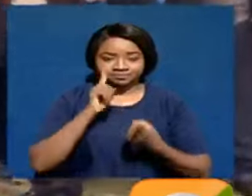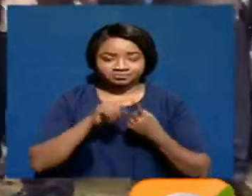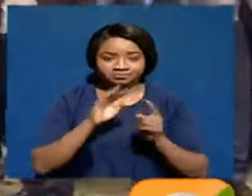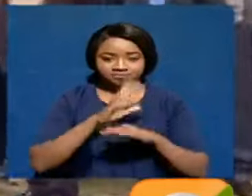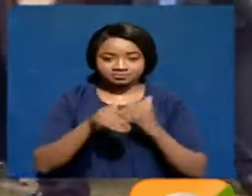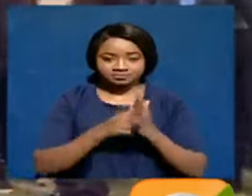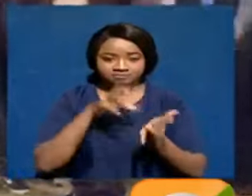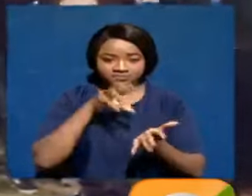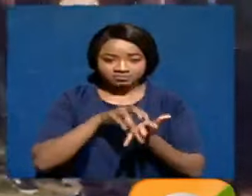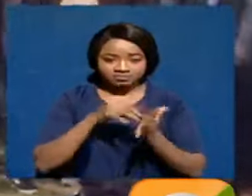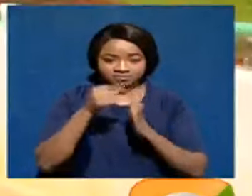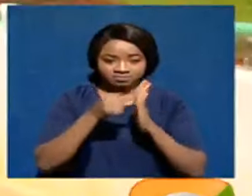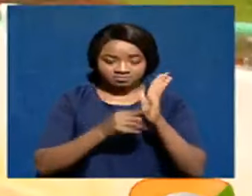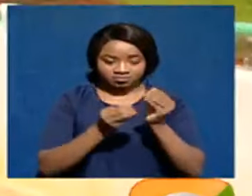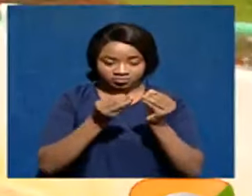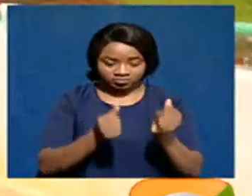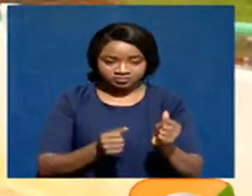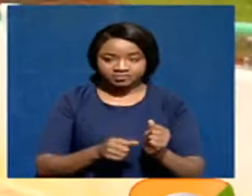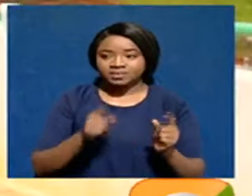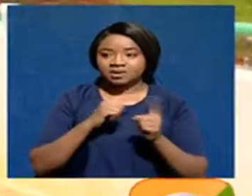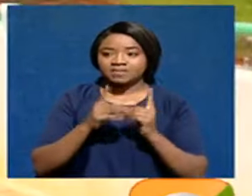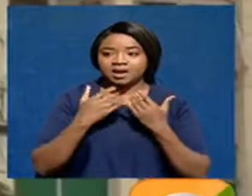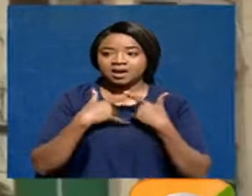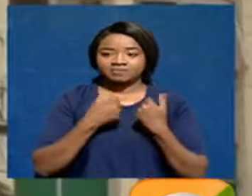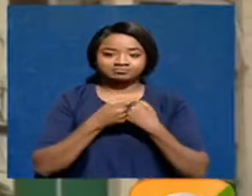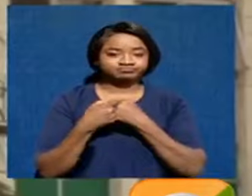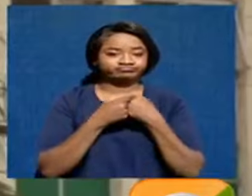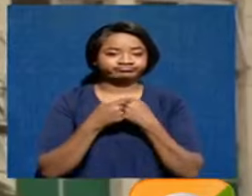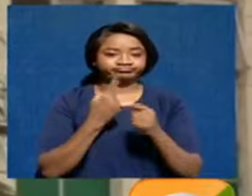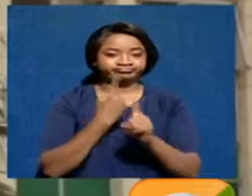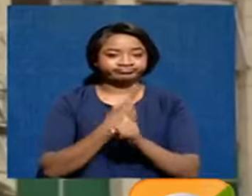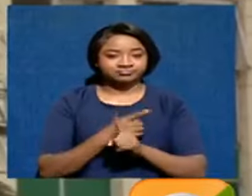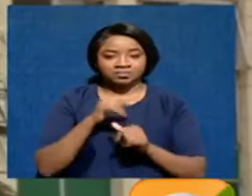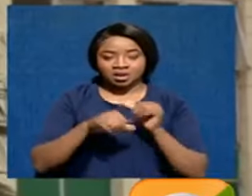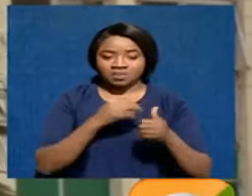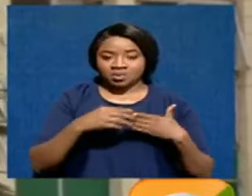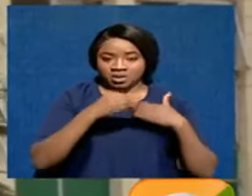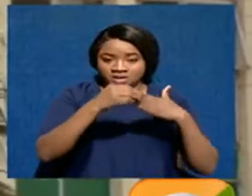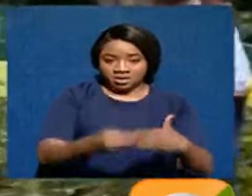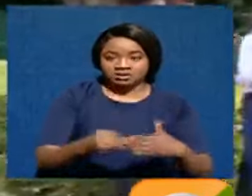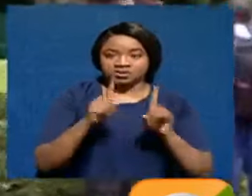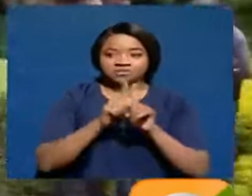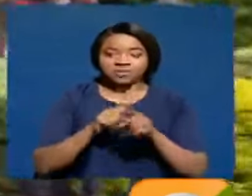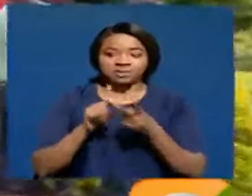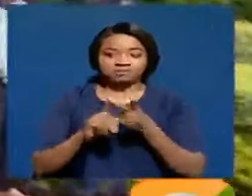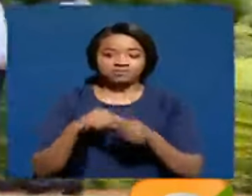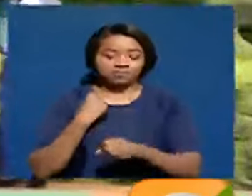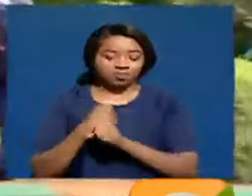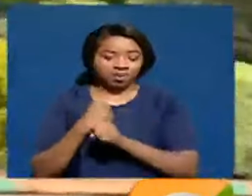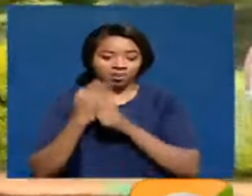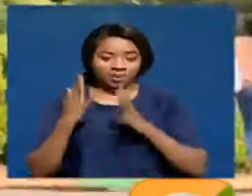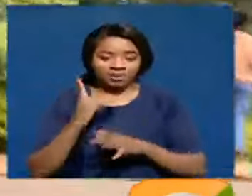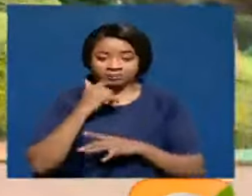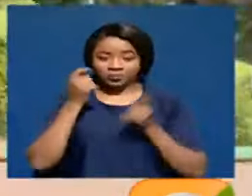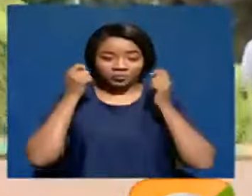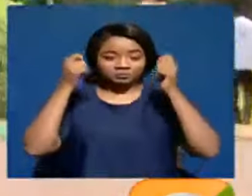yao yatakapoangaziwa. Kumekuwa na mvutano kati ya uongozi wa chuo hicho na wafanyikazi ambao wamegoma